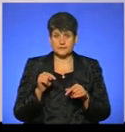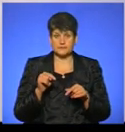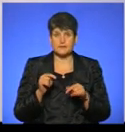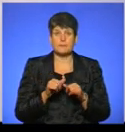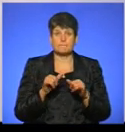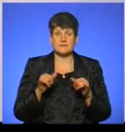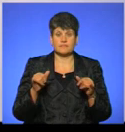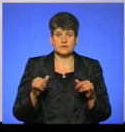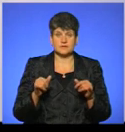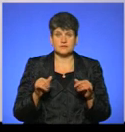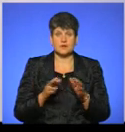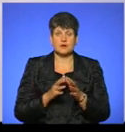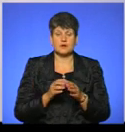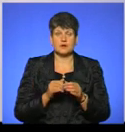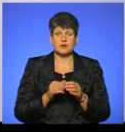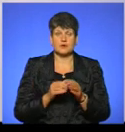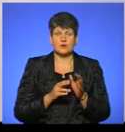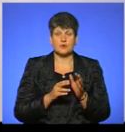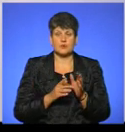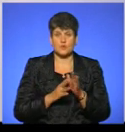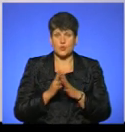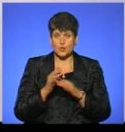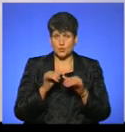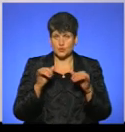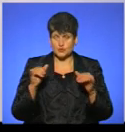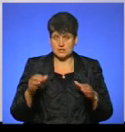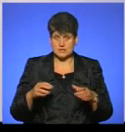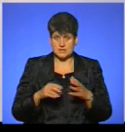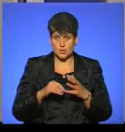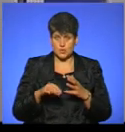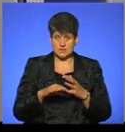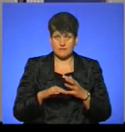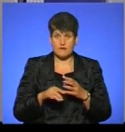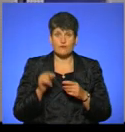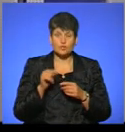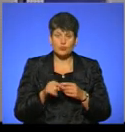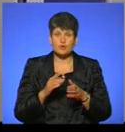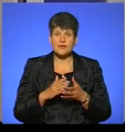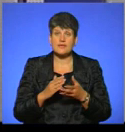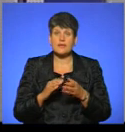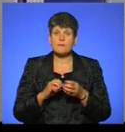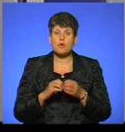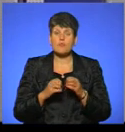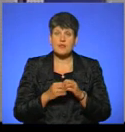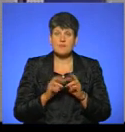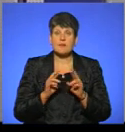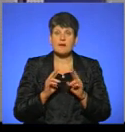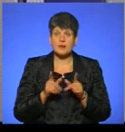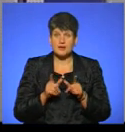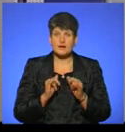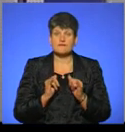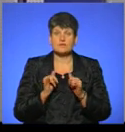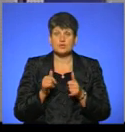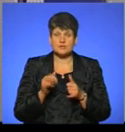підвищується родючість ґрунтів. Але знову ж є проблема в тому, як вносити оту барду.